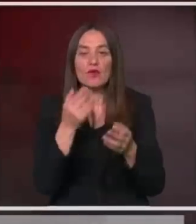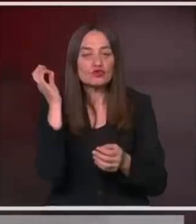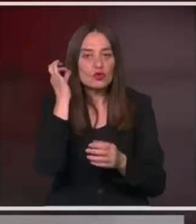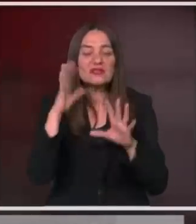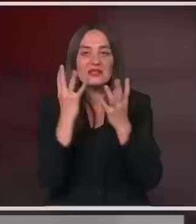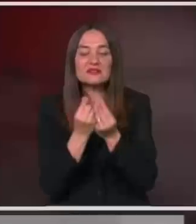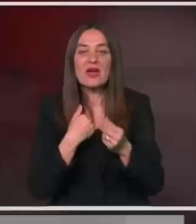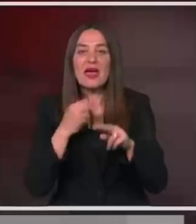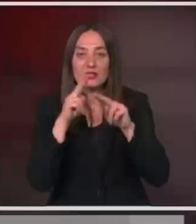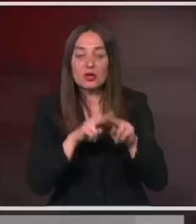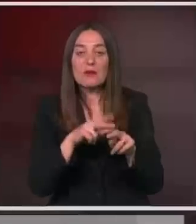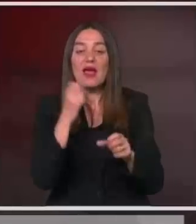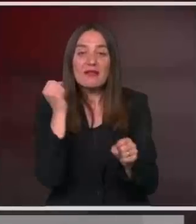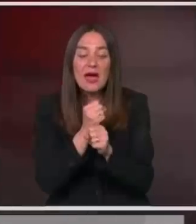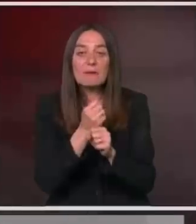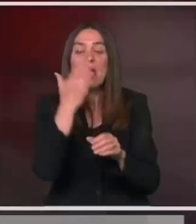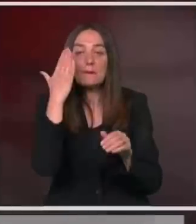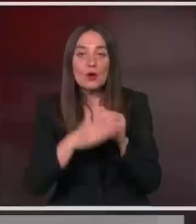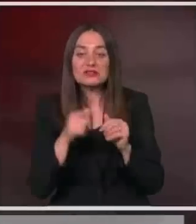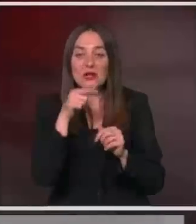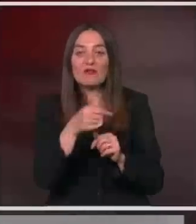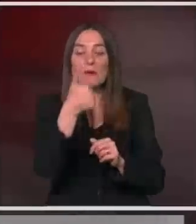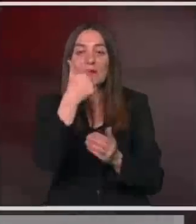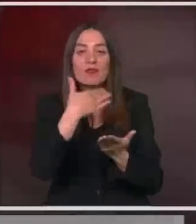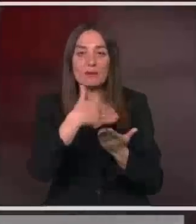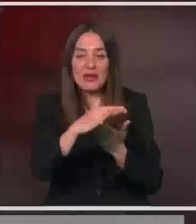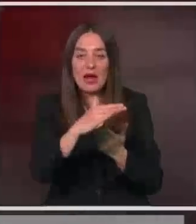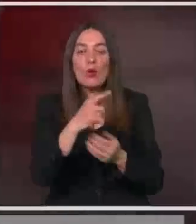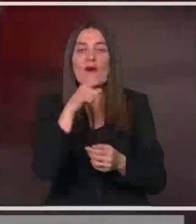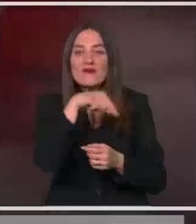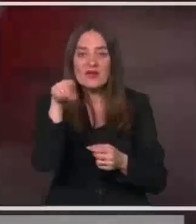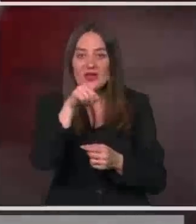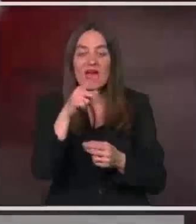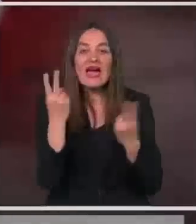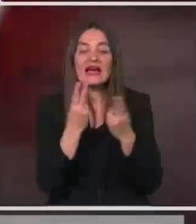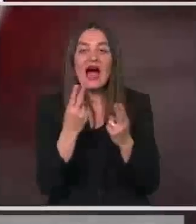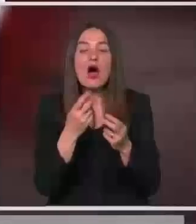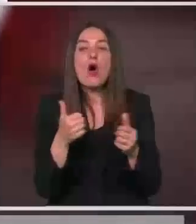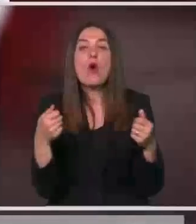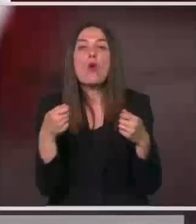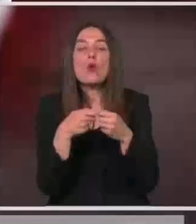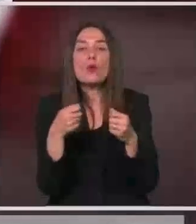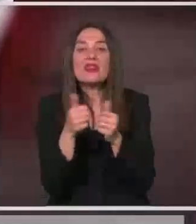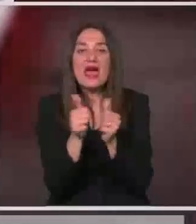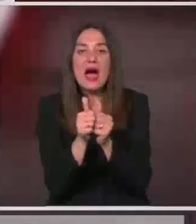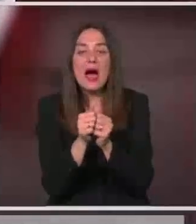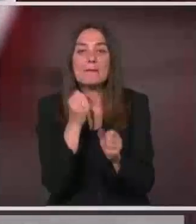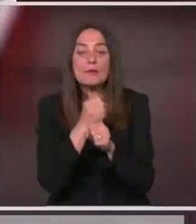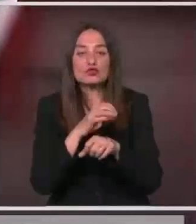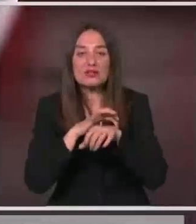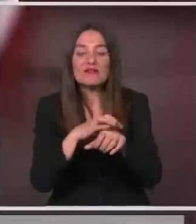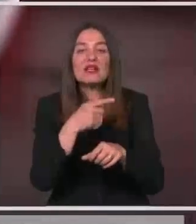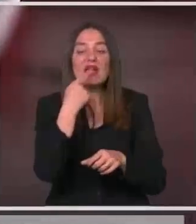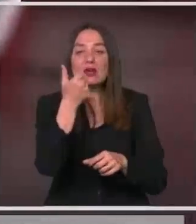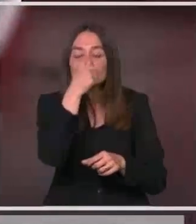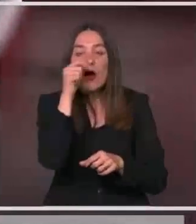sve. Ostavila sam vas namjerno poslednjeg u ovom prvom delu. Dakle, vi kao Unija poslodavaca kažete šta?